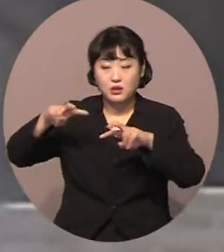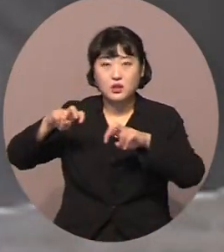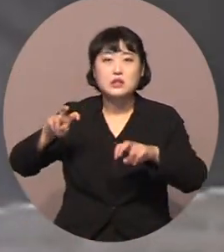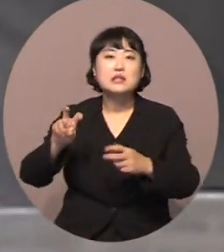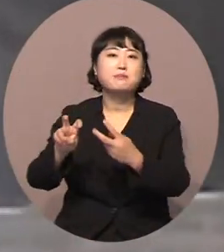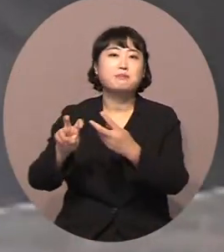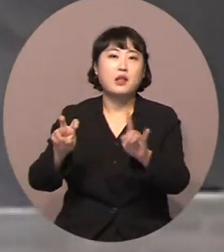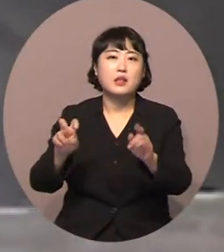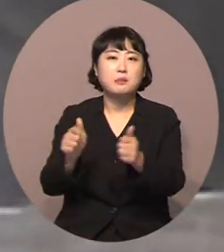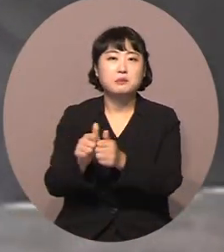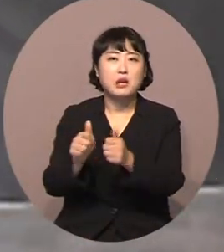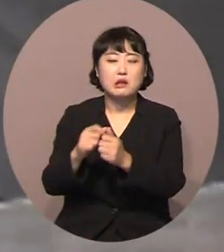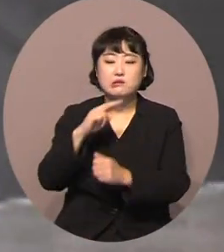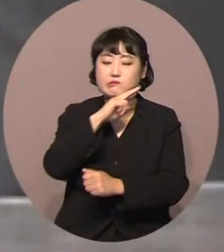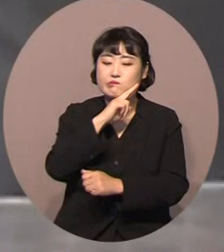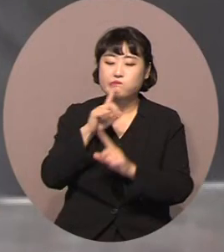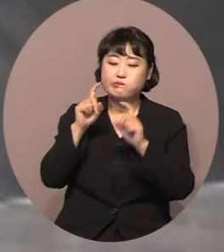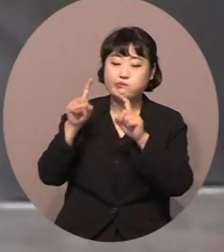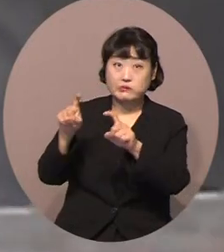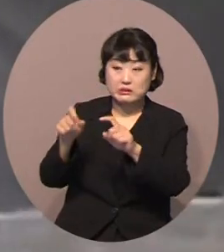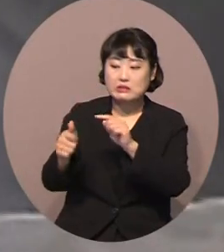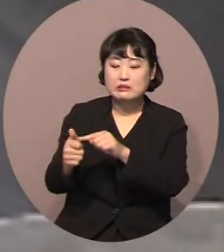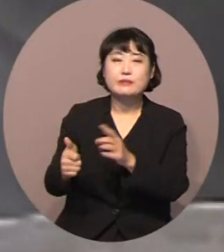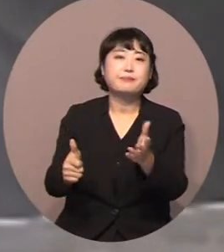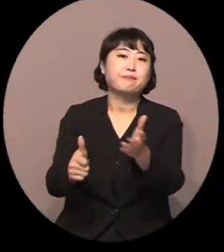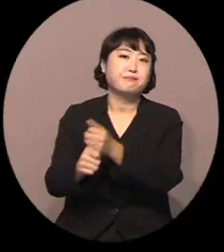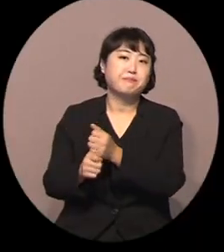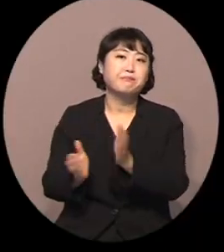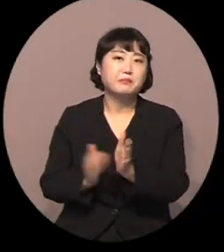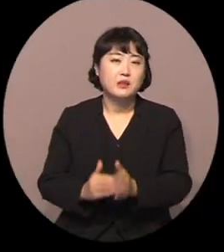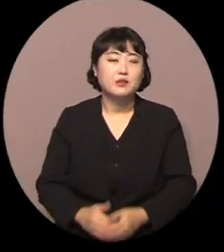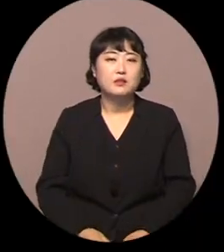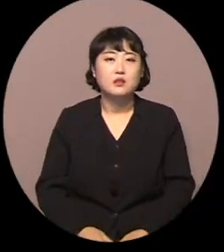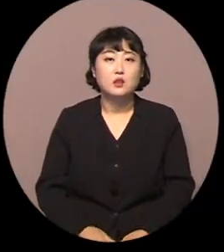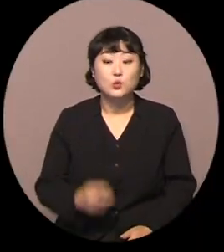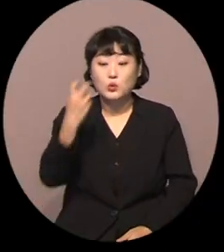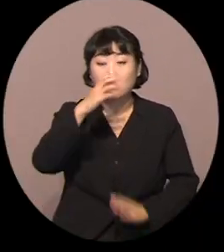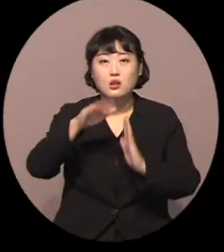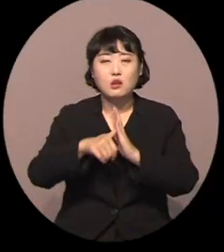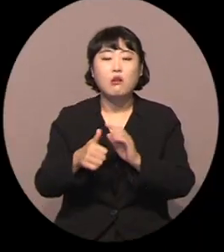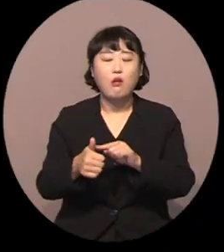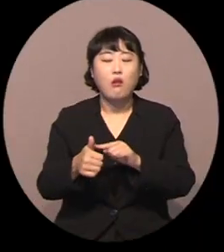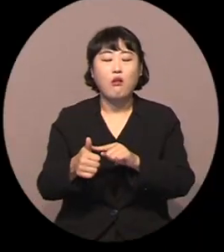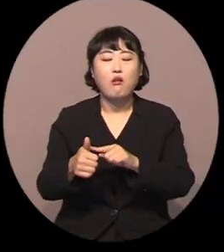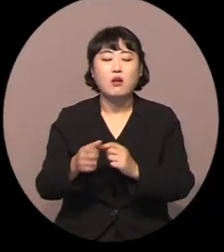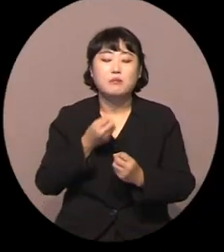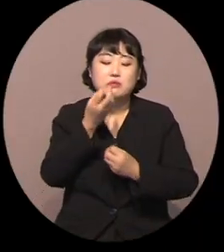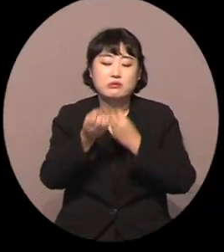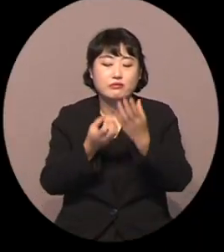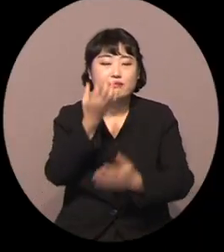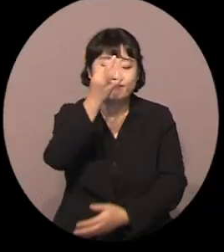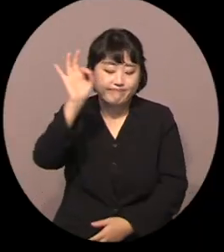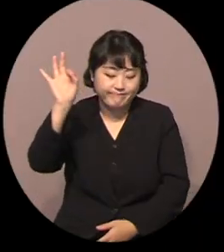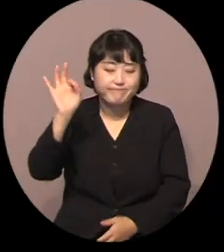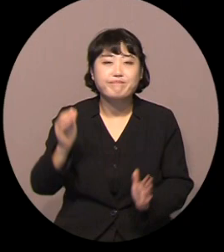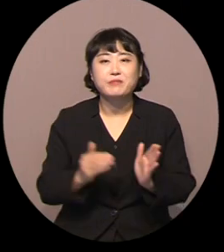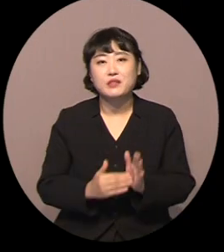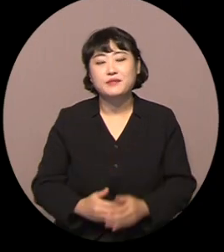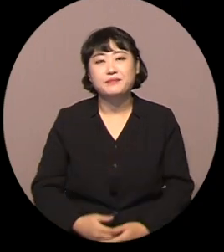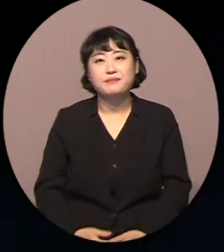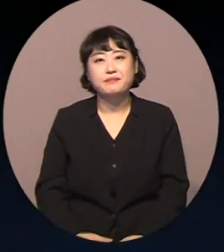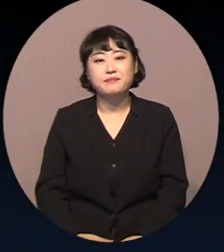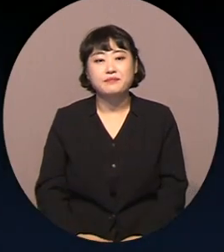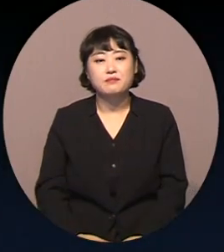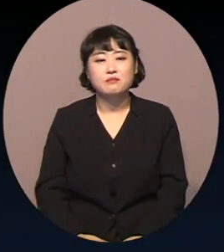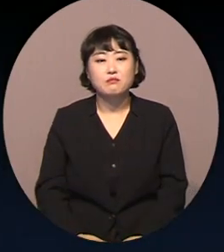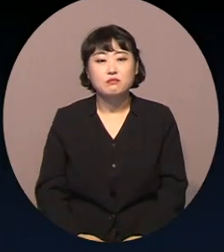20대 남성을 용의자로 특정하고 체포했습니다 경찰조사에서 남성 은 혐 대부분을 시인했습니다 들어간